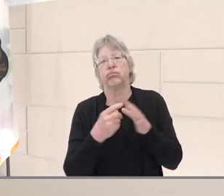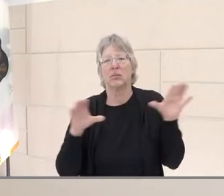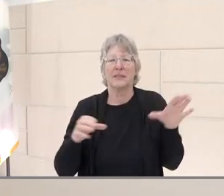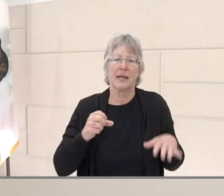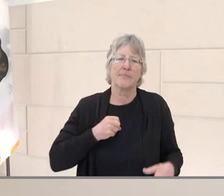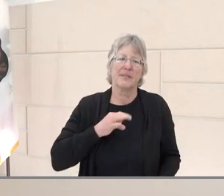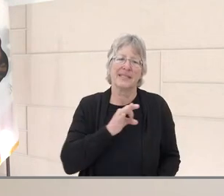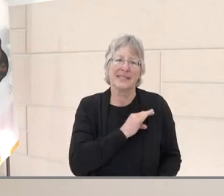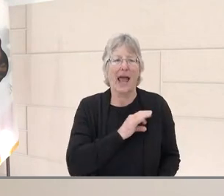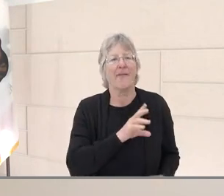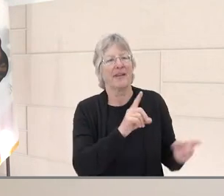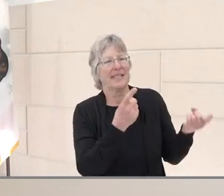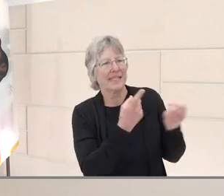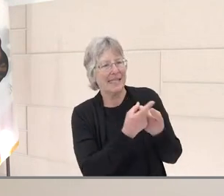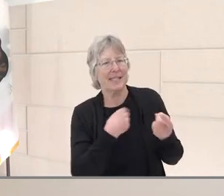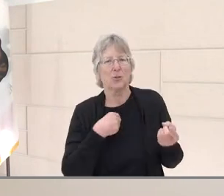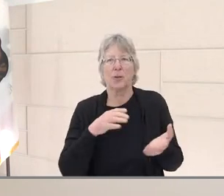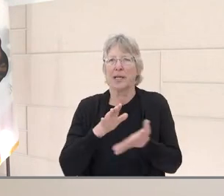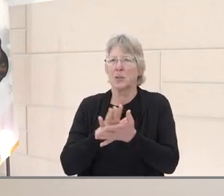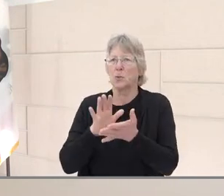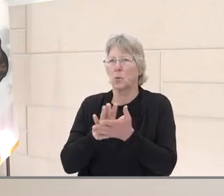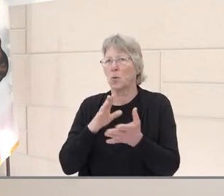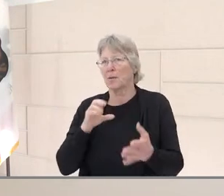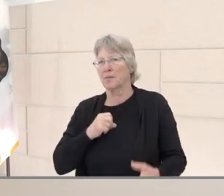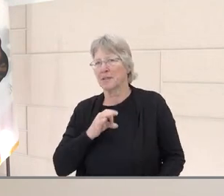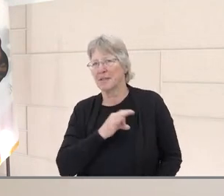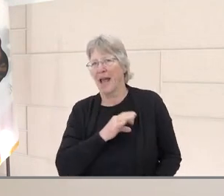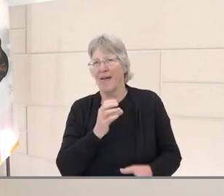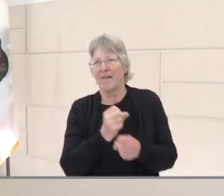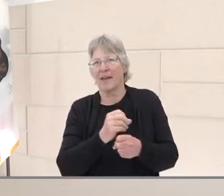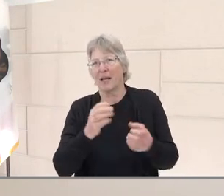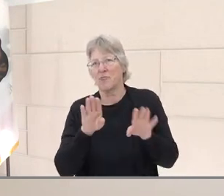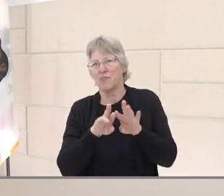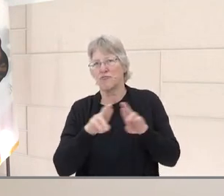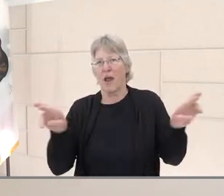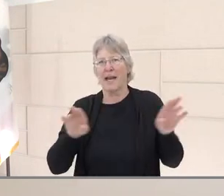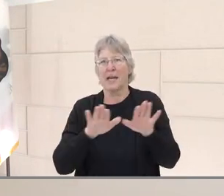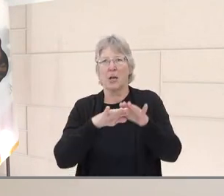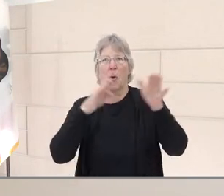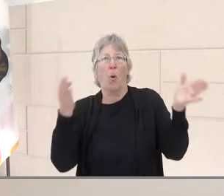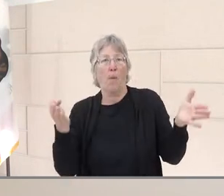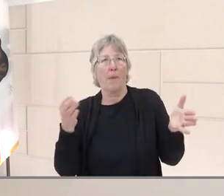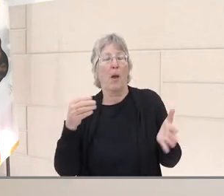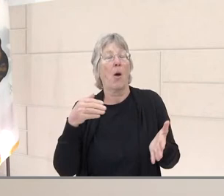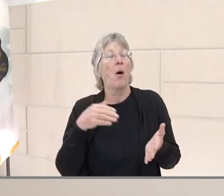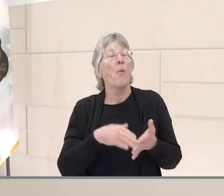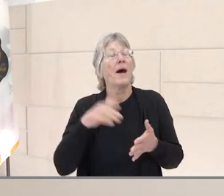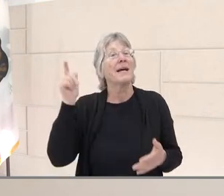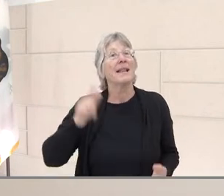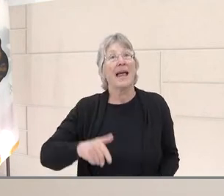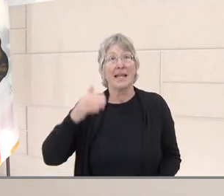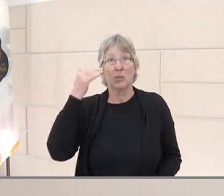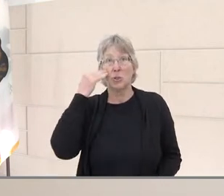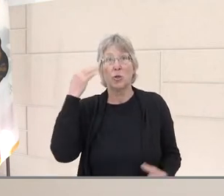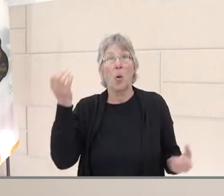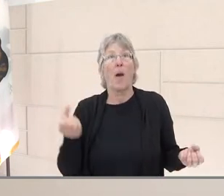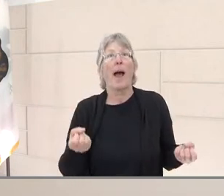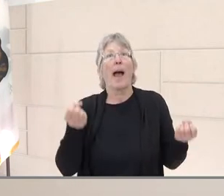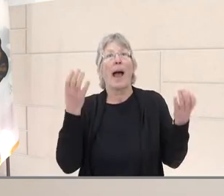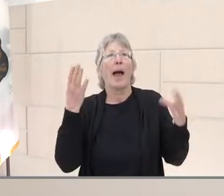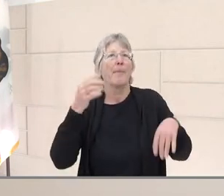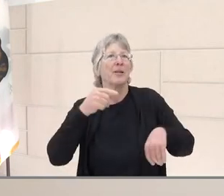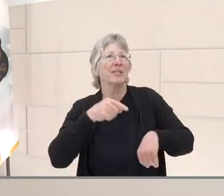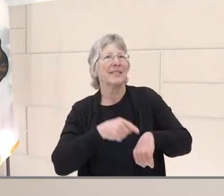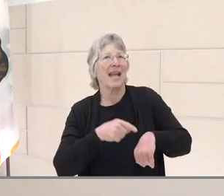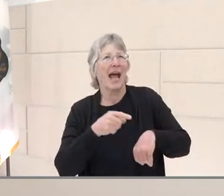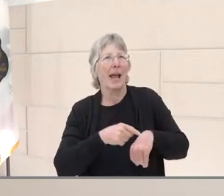ដែលសិស្សត្រូវមកសាលារៀនធ្វើយ៉ាងណាដើម្បីឲ្យសិស្សត្រៀមខ្លួនត្រៀមដើម្បីត្រឡប់